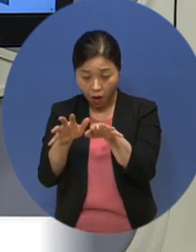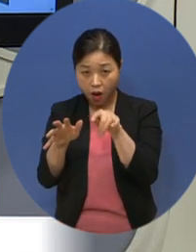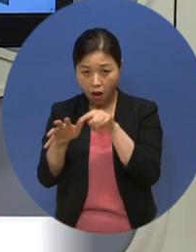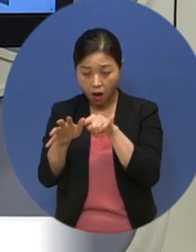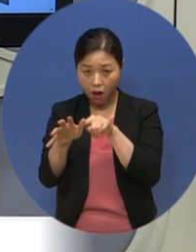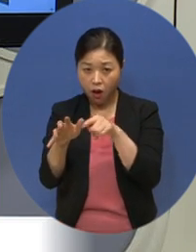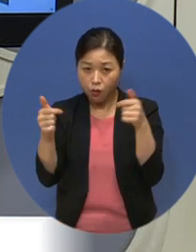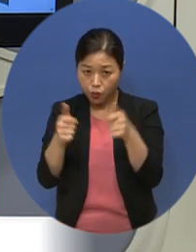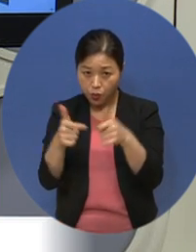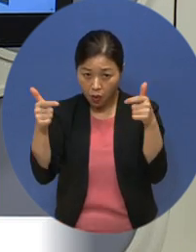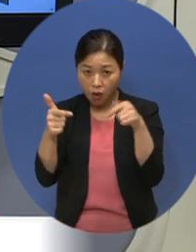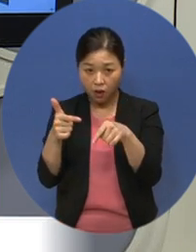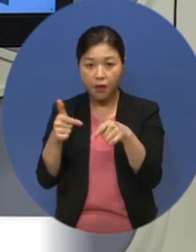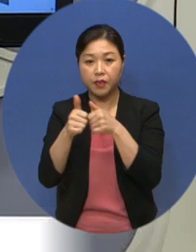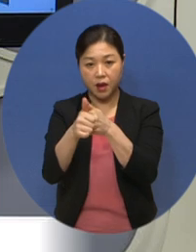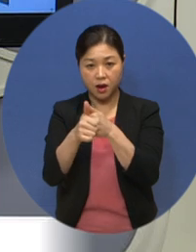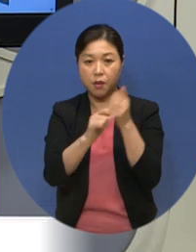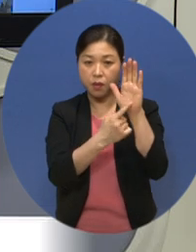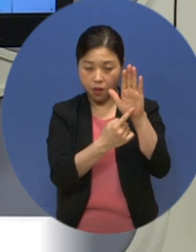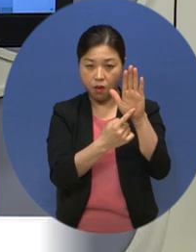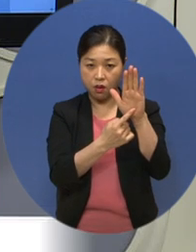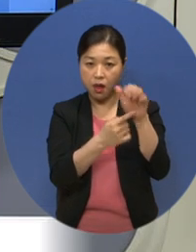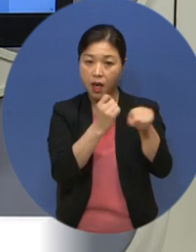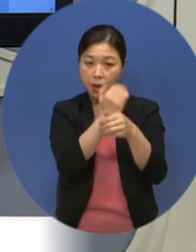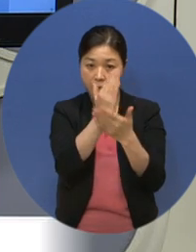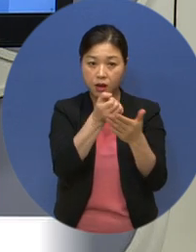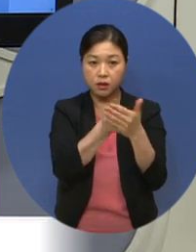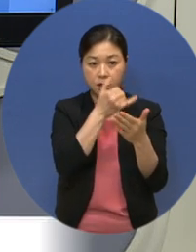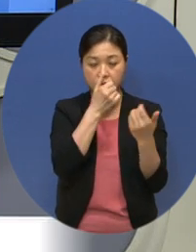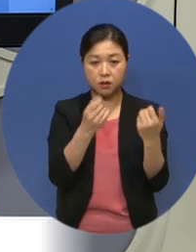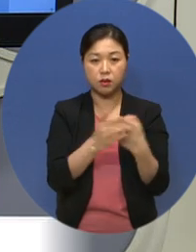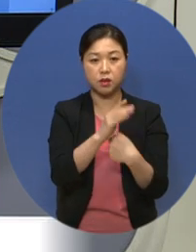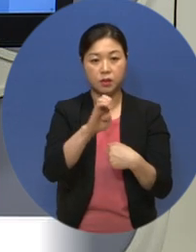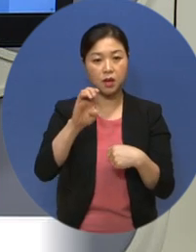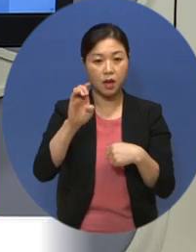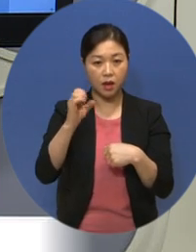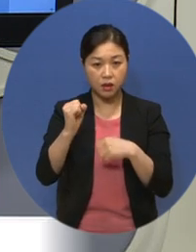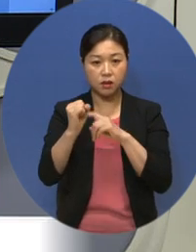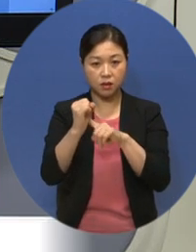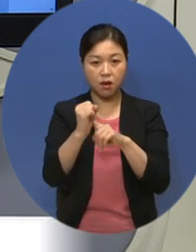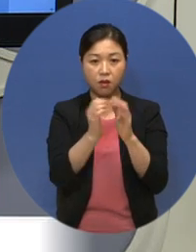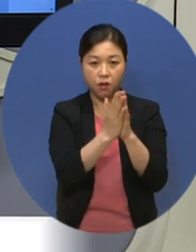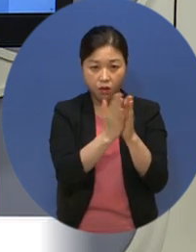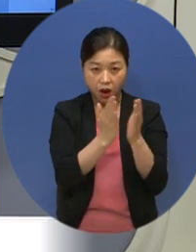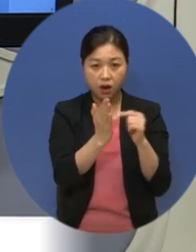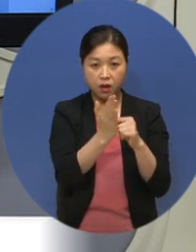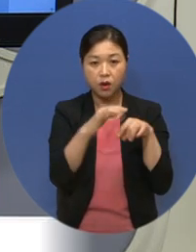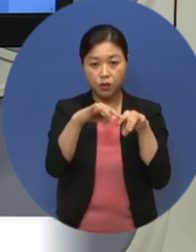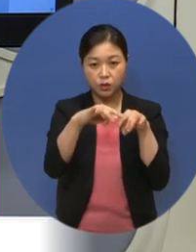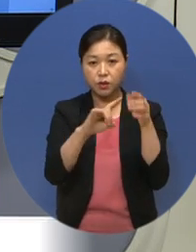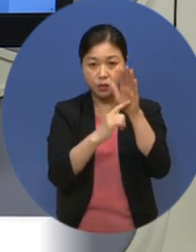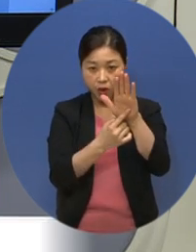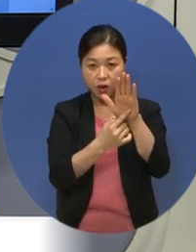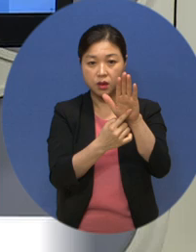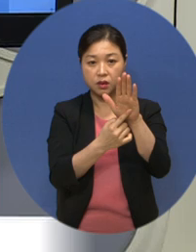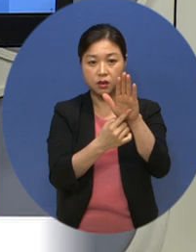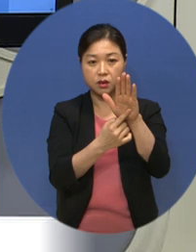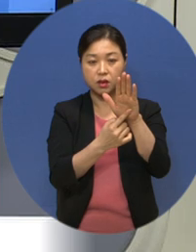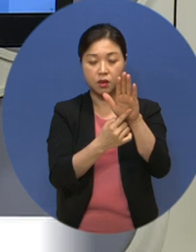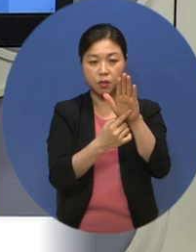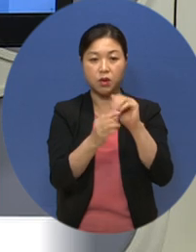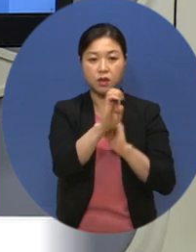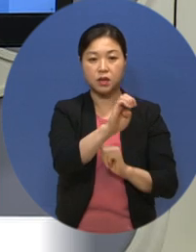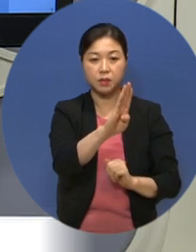결정할 예정이며 유료 방송사 * ebs 교과 콘텐츠 송출 채널은 ebs 또는 간 유료